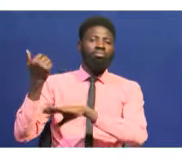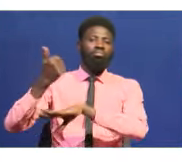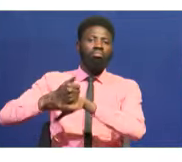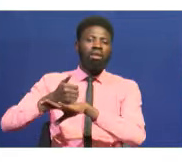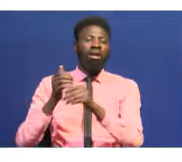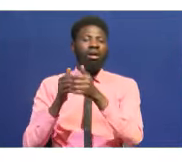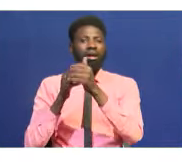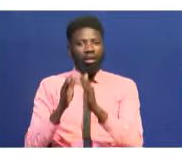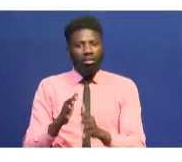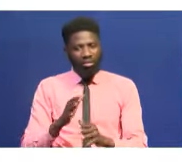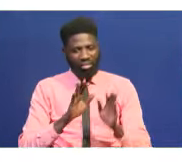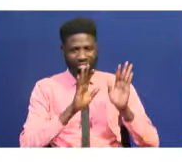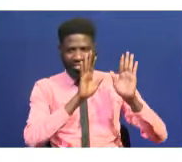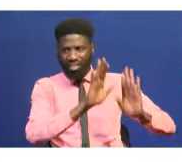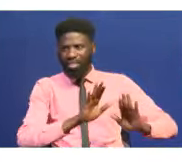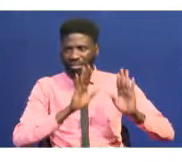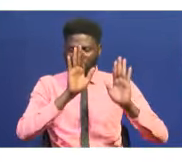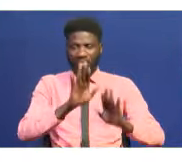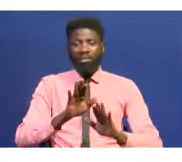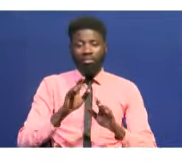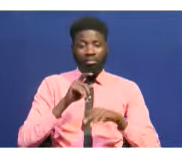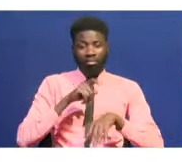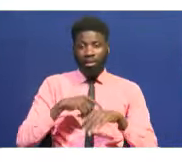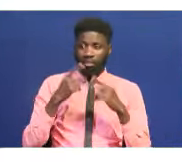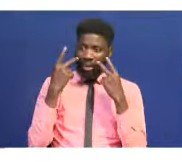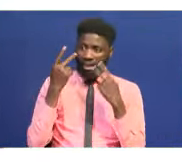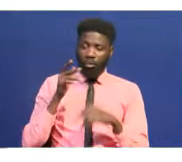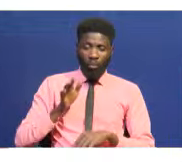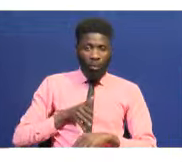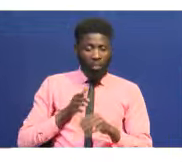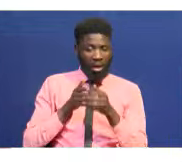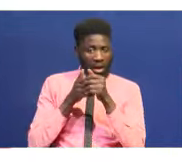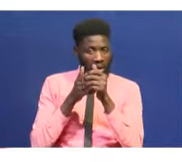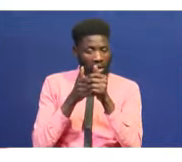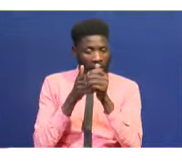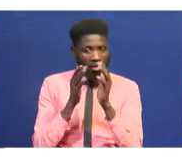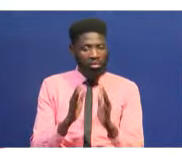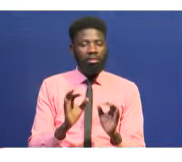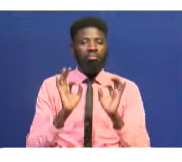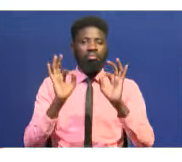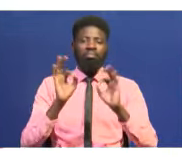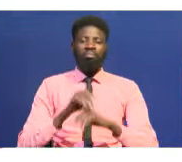umpanyie campaign, ukiona mama kiongozi ambaye ni mzuri. Ya pili,